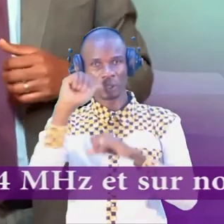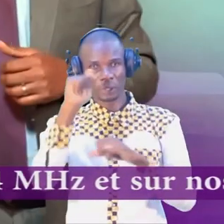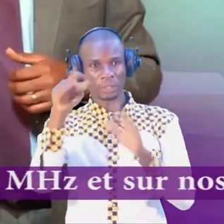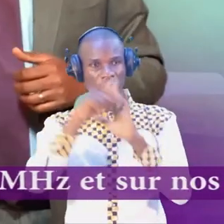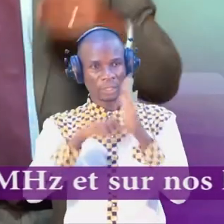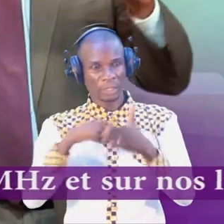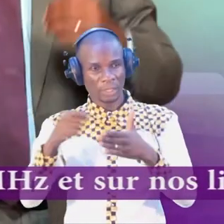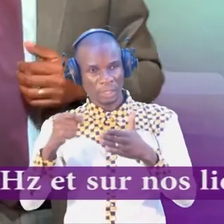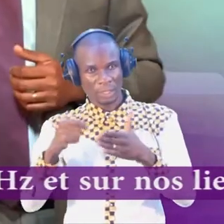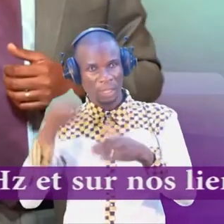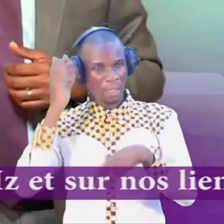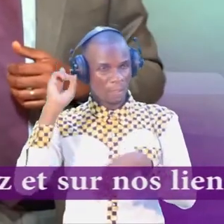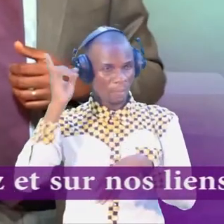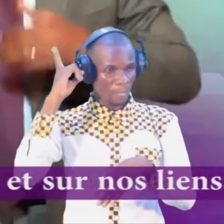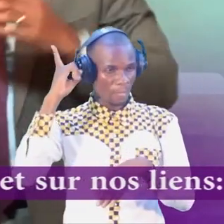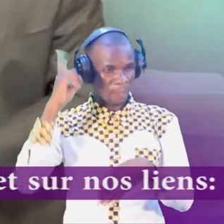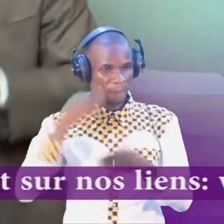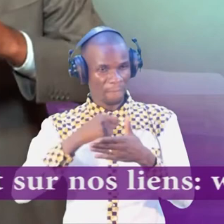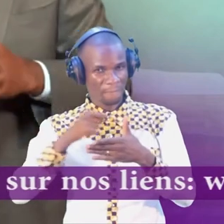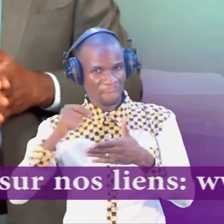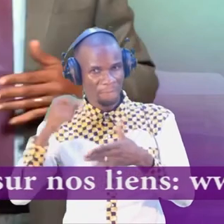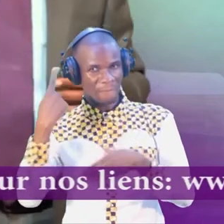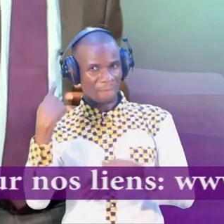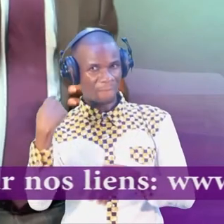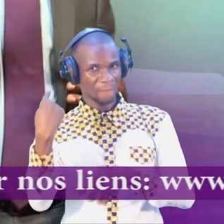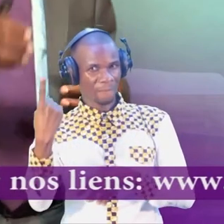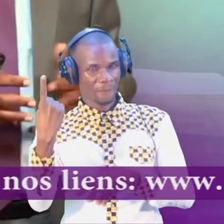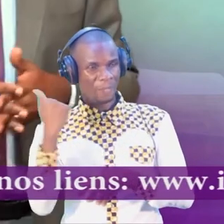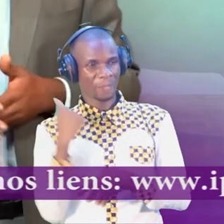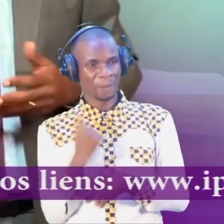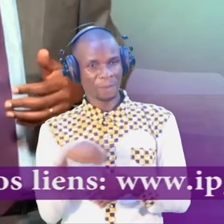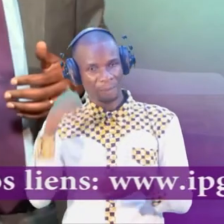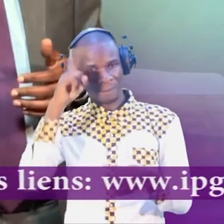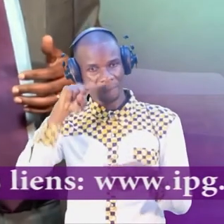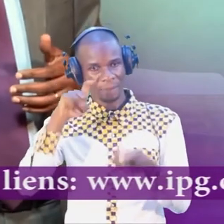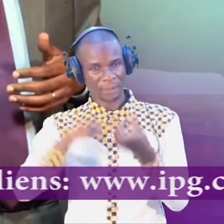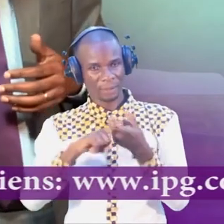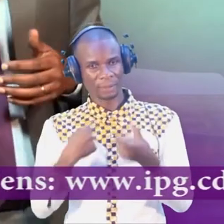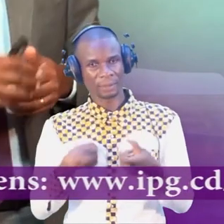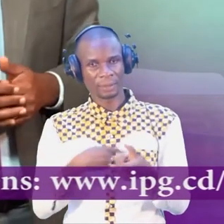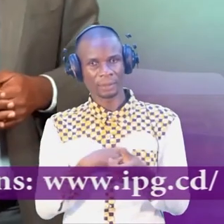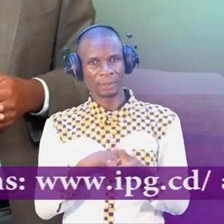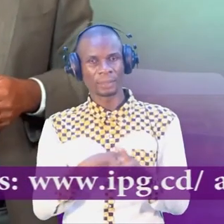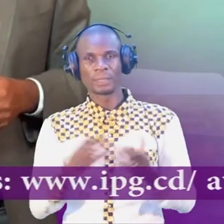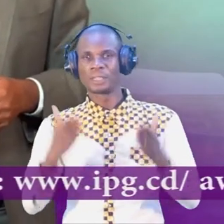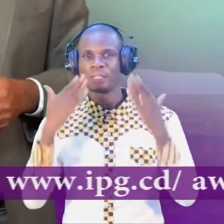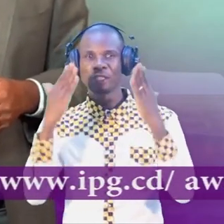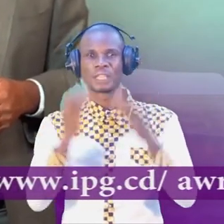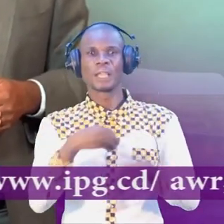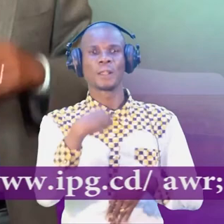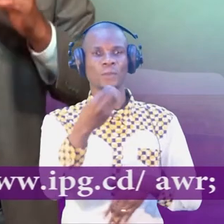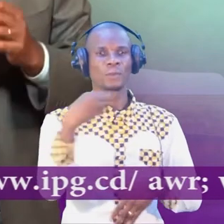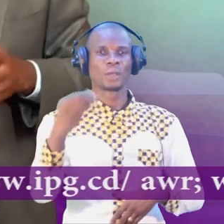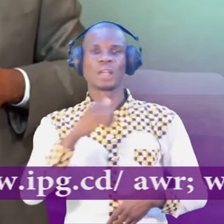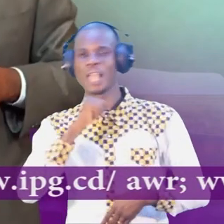kuitangaza pale mlimani Sinai. Ni yeye mwenye hizo amri kumi aliziandika kwa kidole chake mwenyewe.